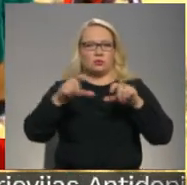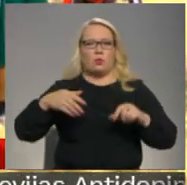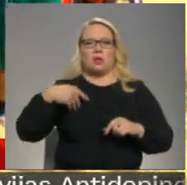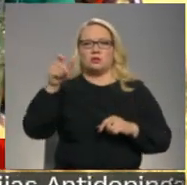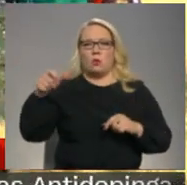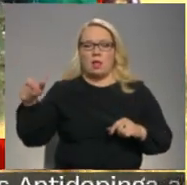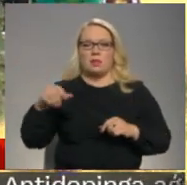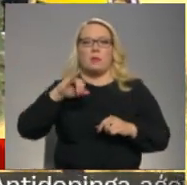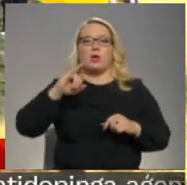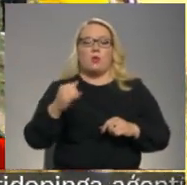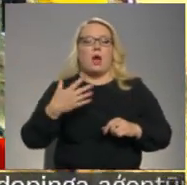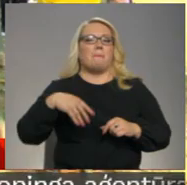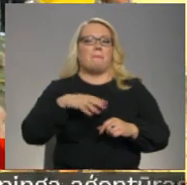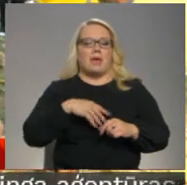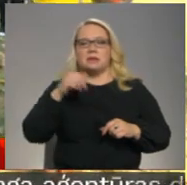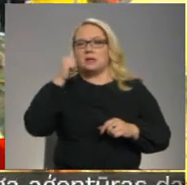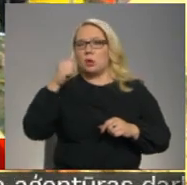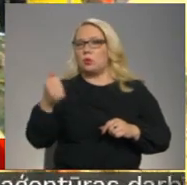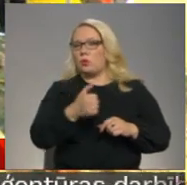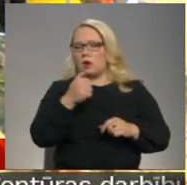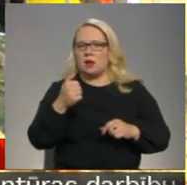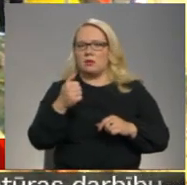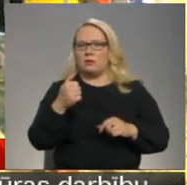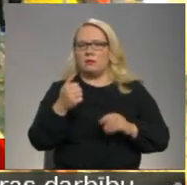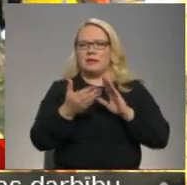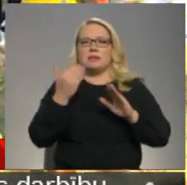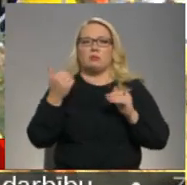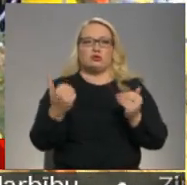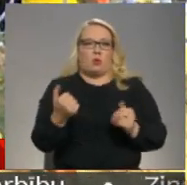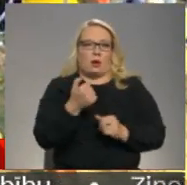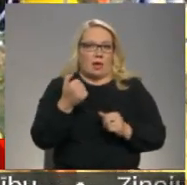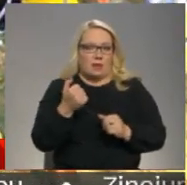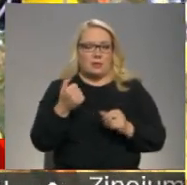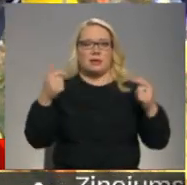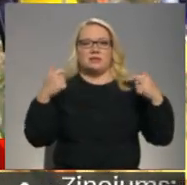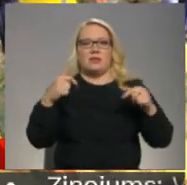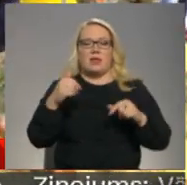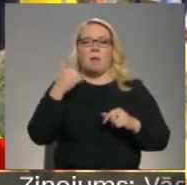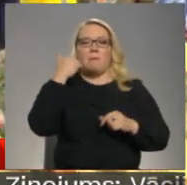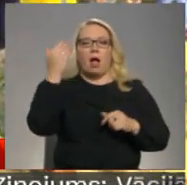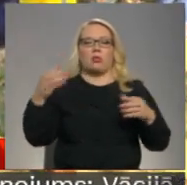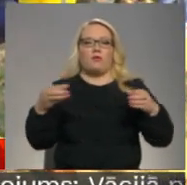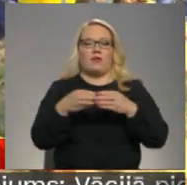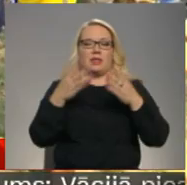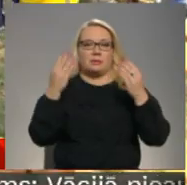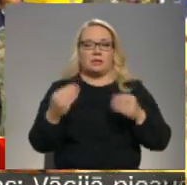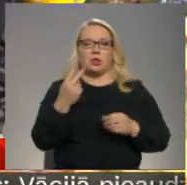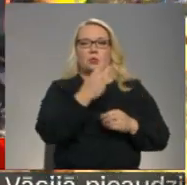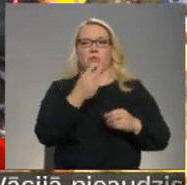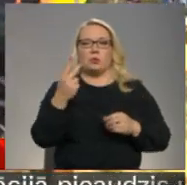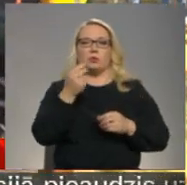jo mēs katru gadu, nu jau izņemot šogadu, svinam Baltu vienības dienu 22.